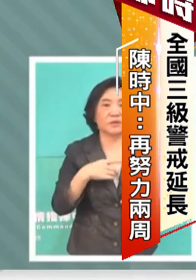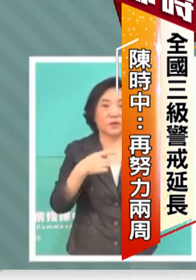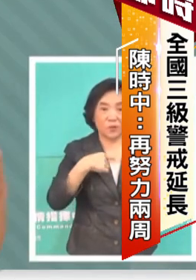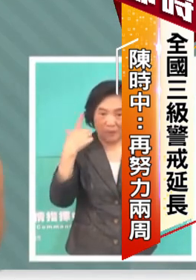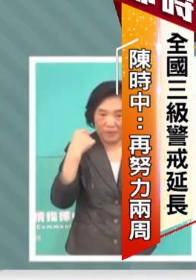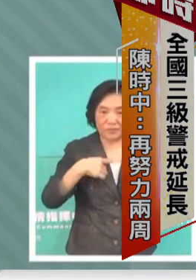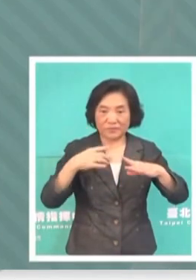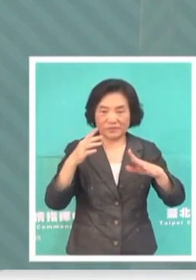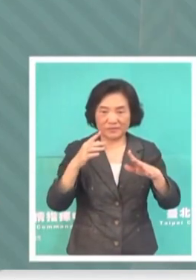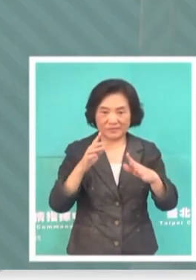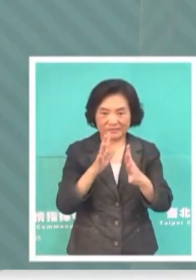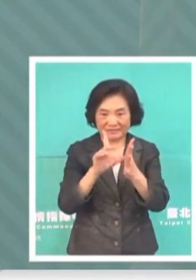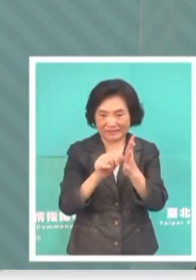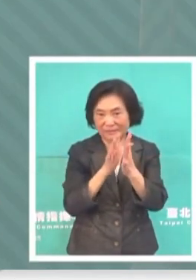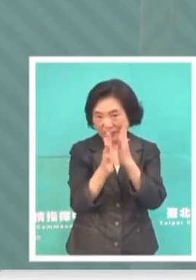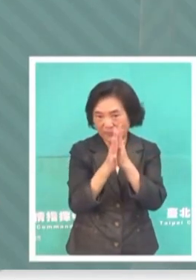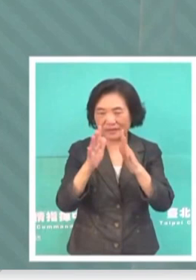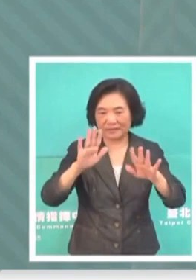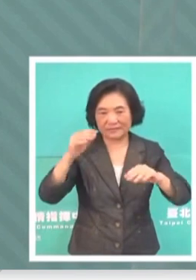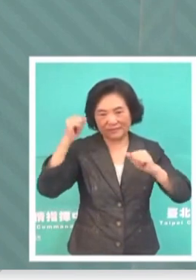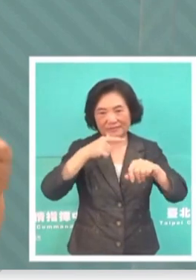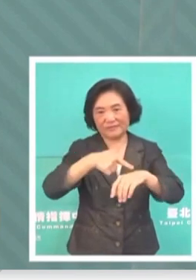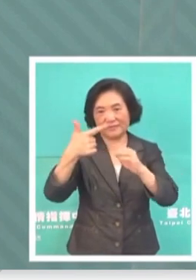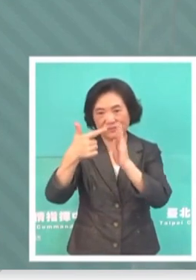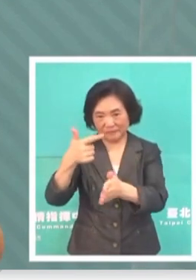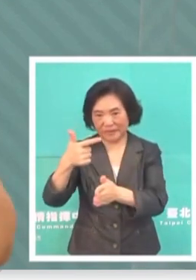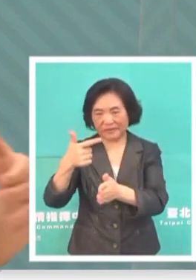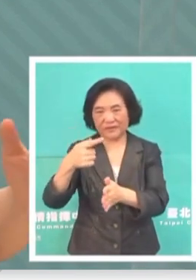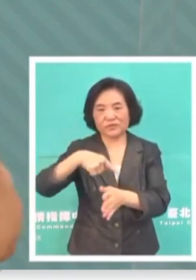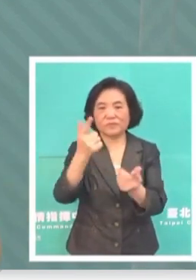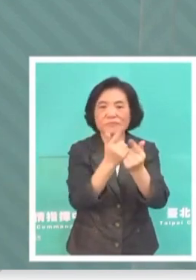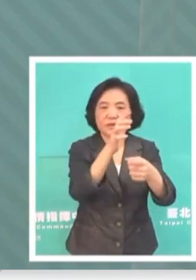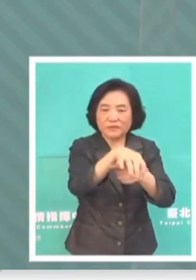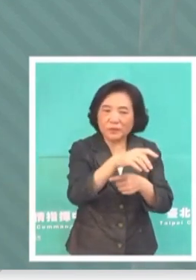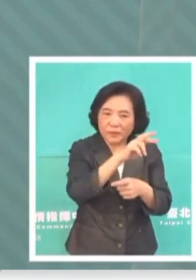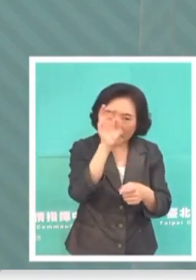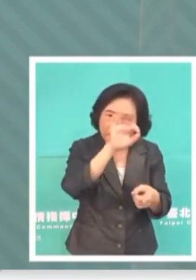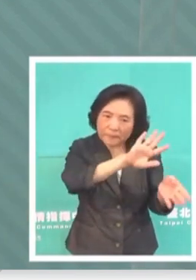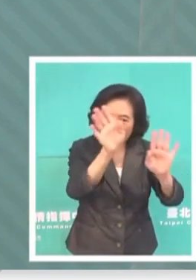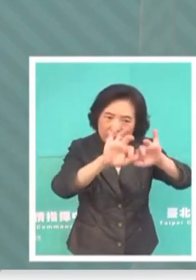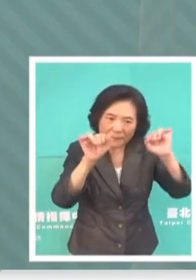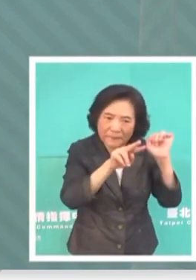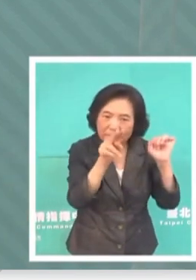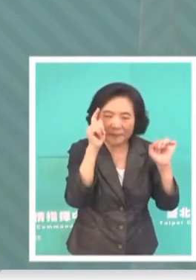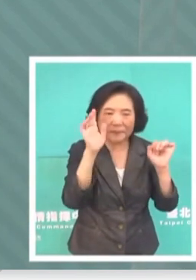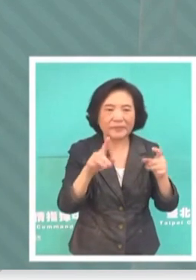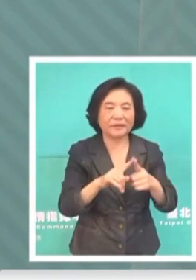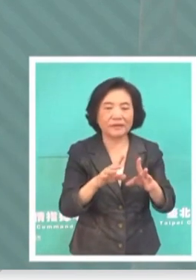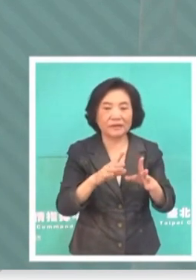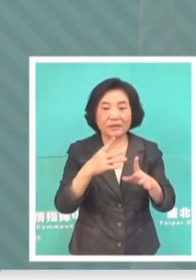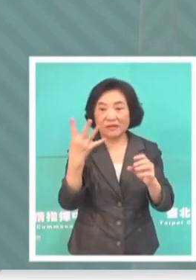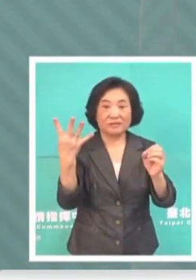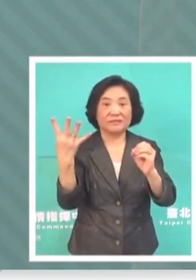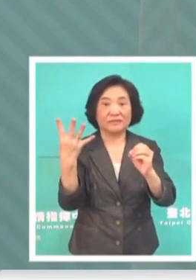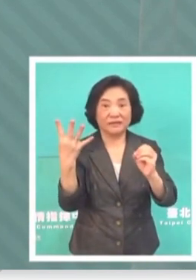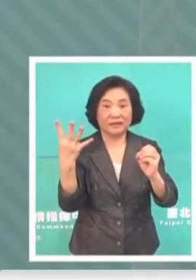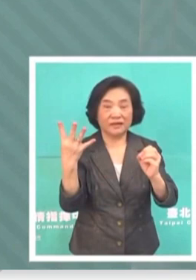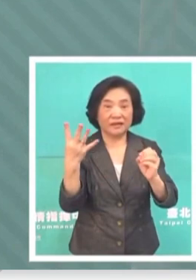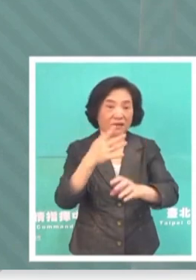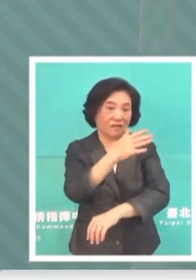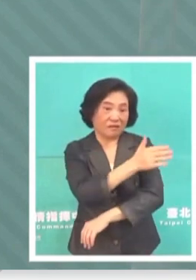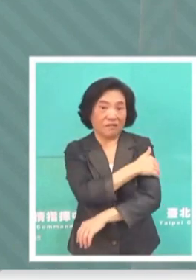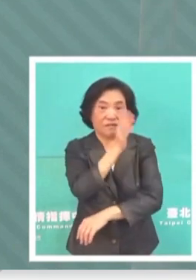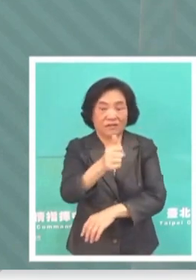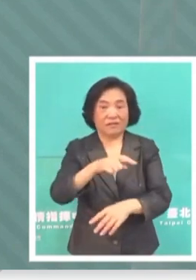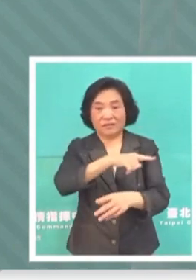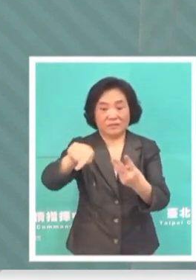就排定了，今天6点半要去北农看一下他们的设施。那至于说4点钟，陈